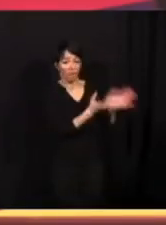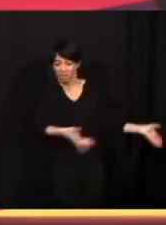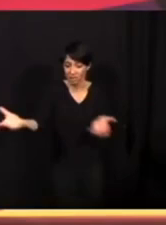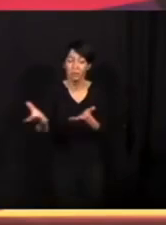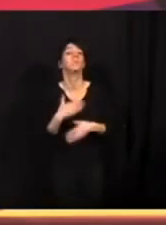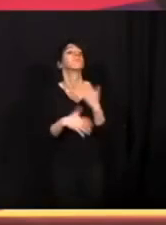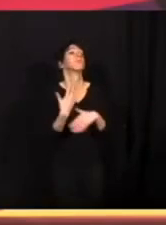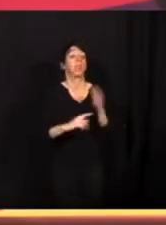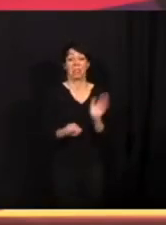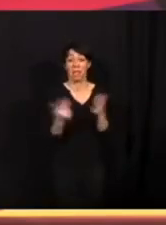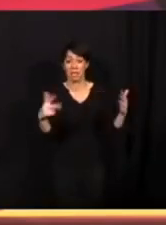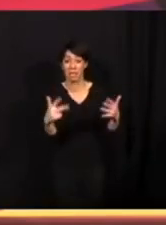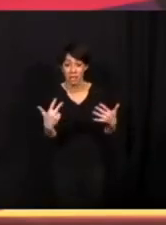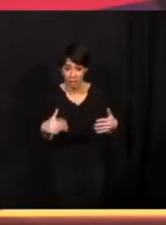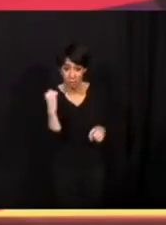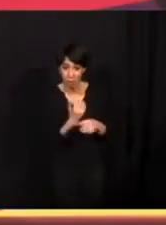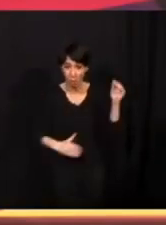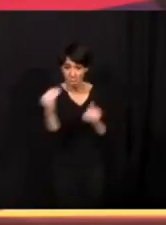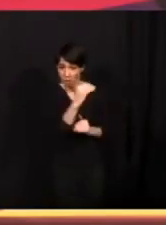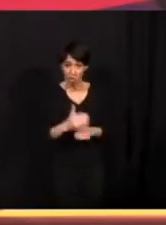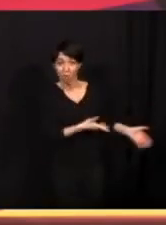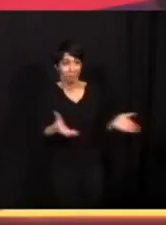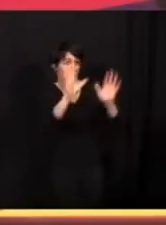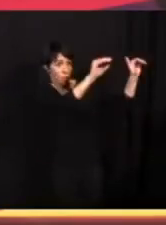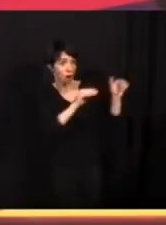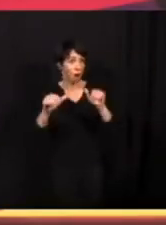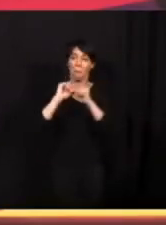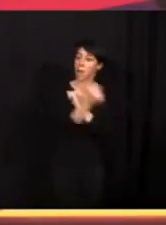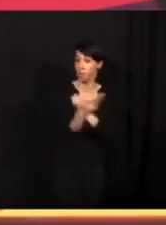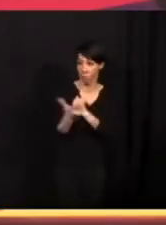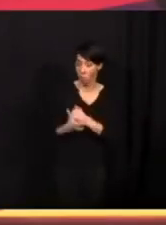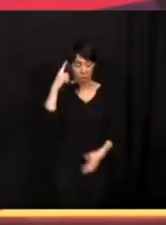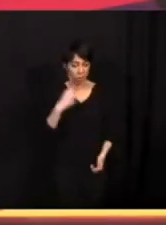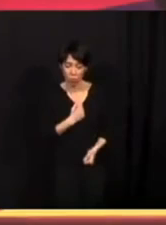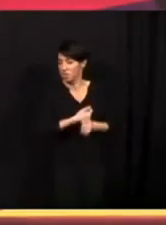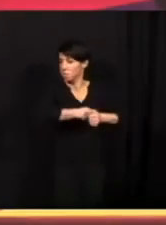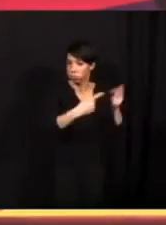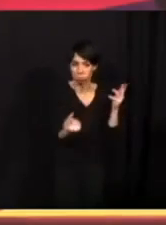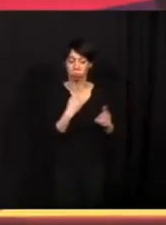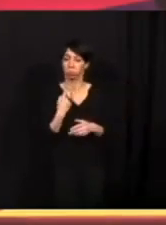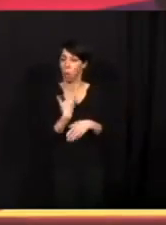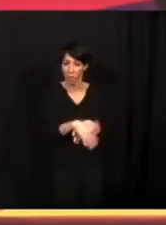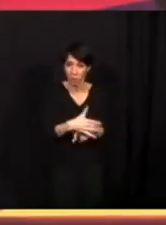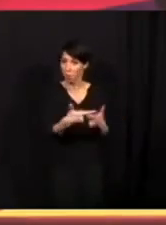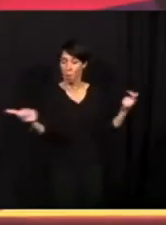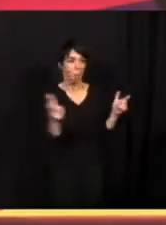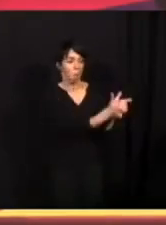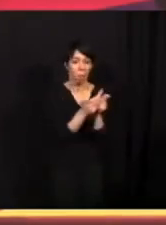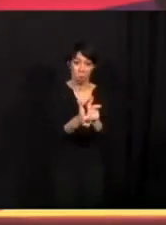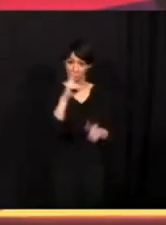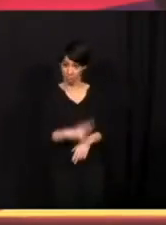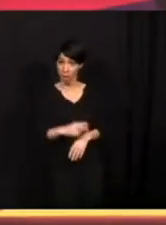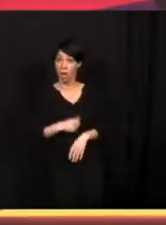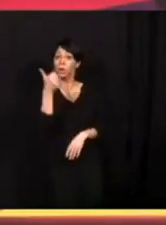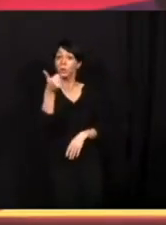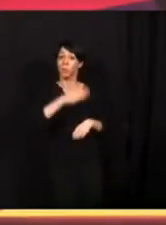de leurs 18 ans et qui sont les proies des réseaux de proxénétisme et du suicide. La réalité est là, un SDF sur trois aujourd'hui en France est passé